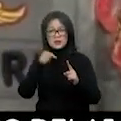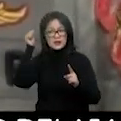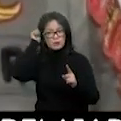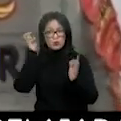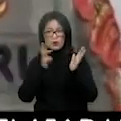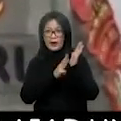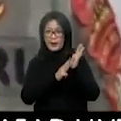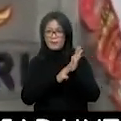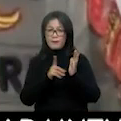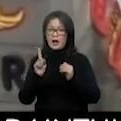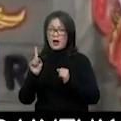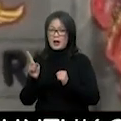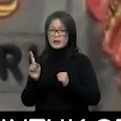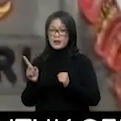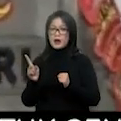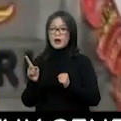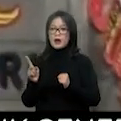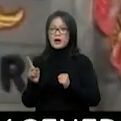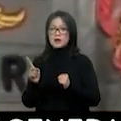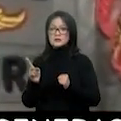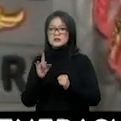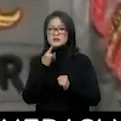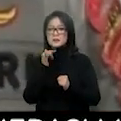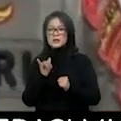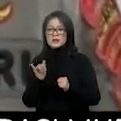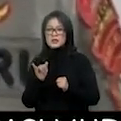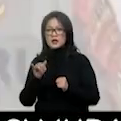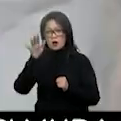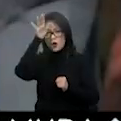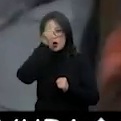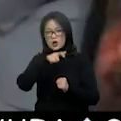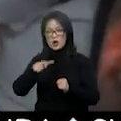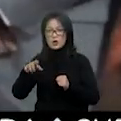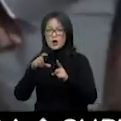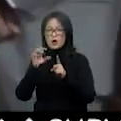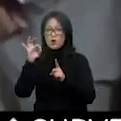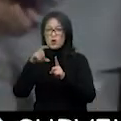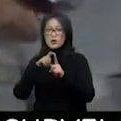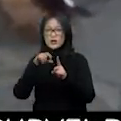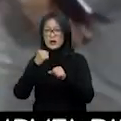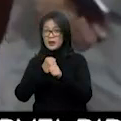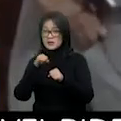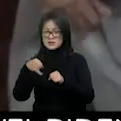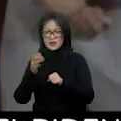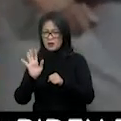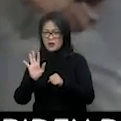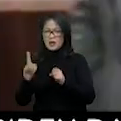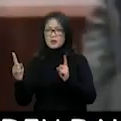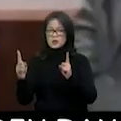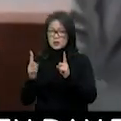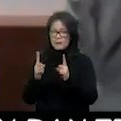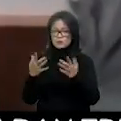sedikit ada kelainan, tetapi bukan orang dalam gangguan jiwa. Usai diadakan pertemuan kedua pihak, pihak terlapor juga